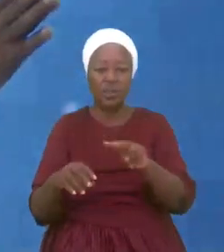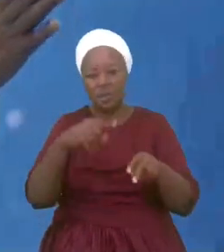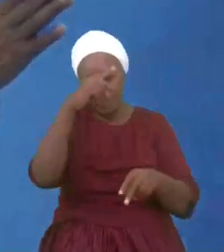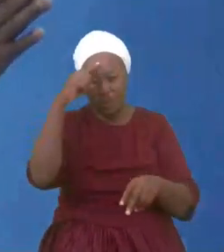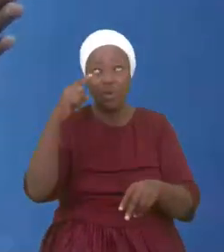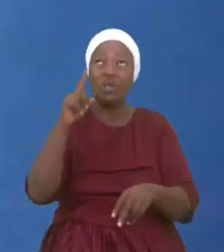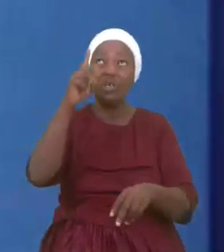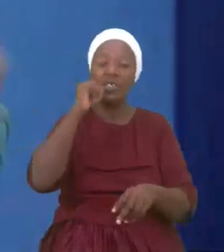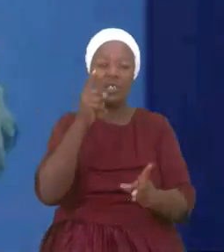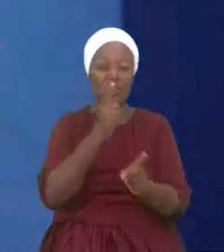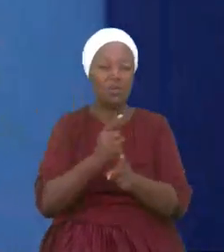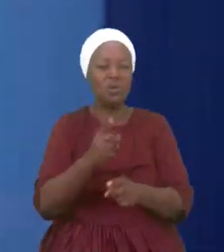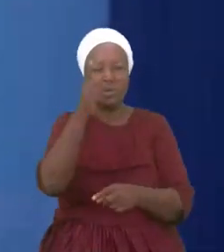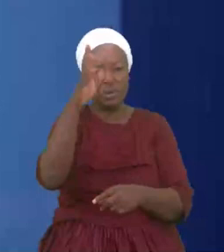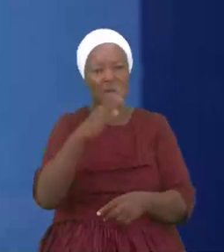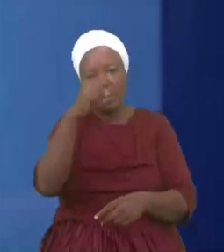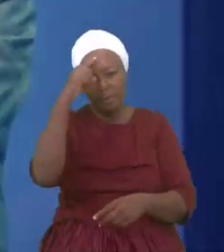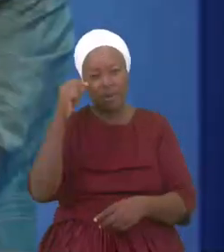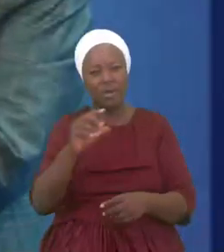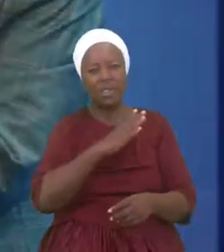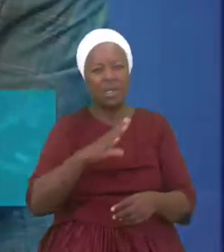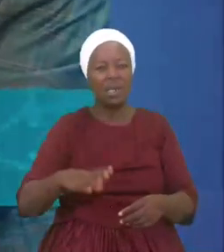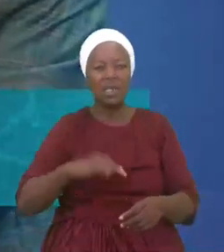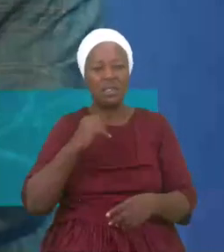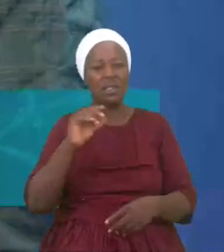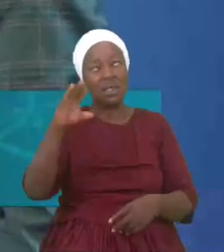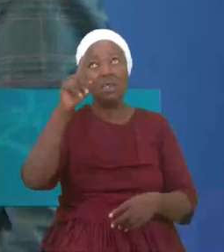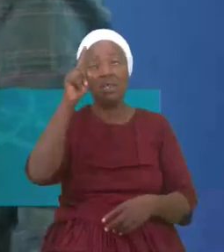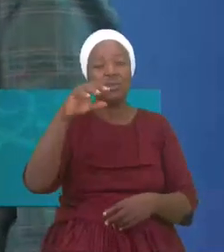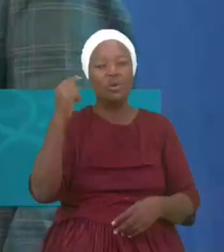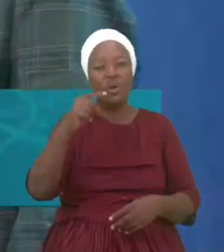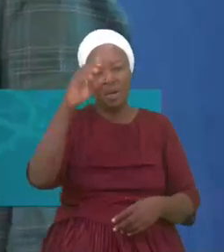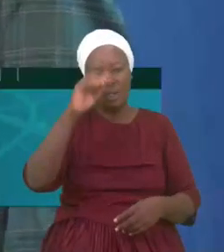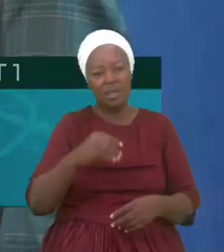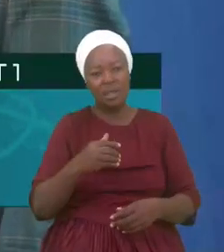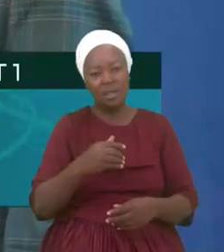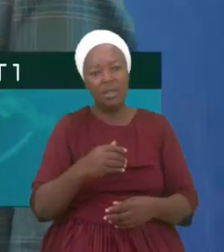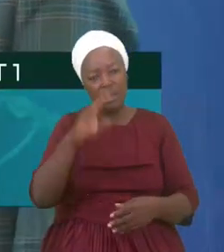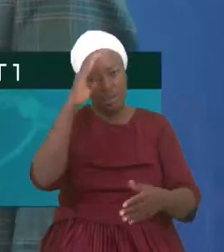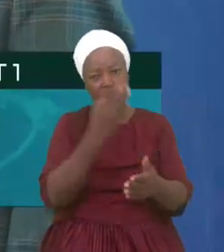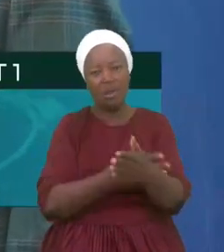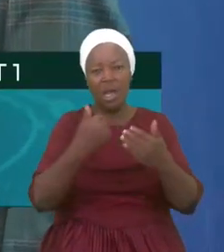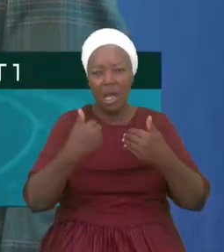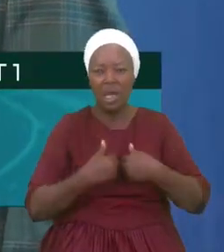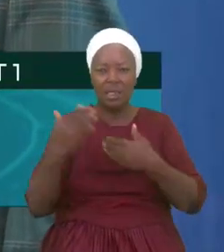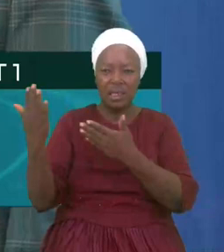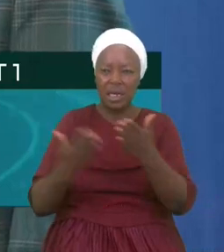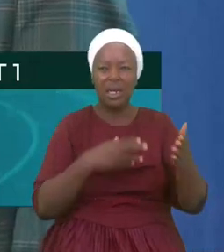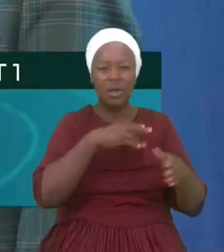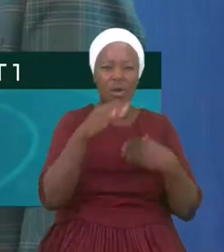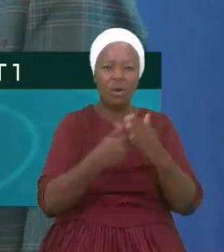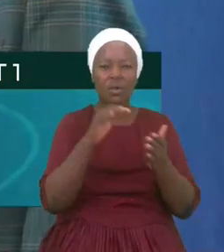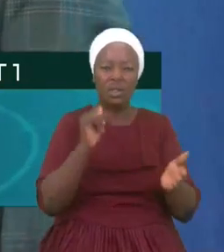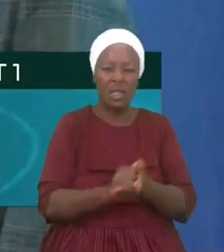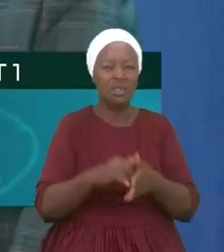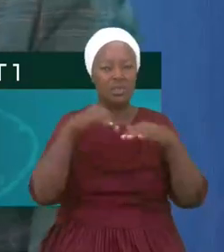grands salut voyons le verset 22 parce que c'est le Dieu juste il a envoyé